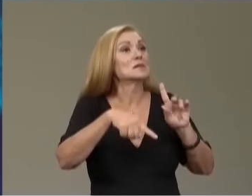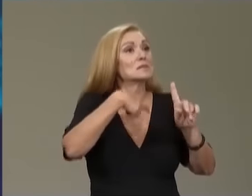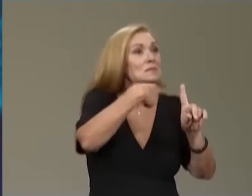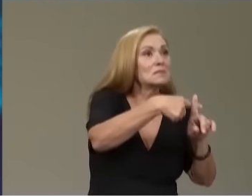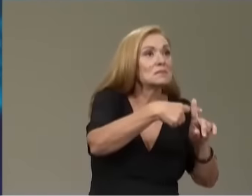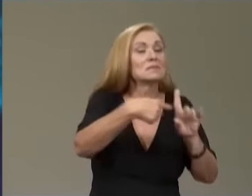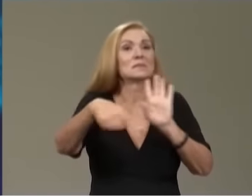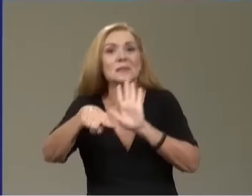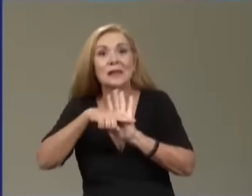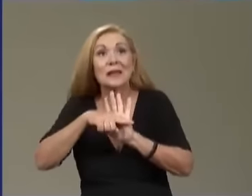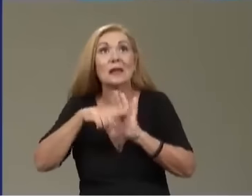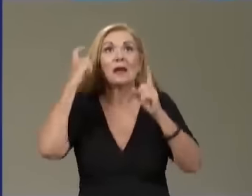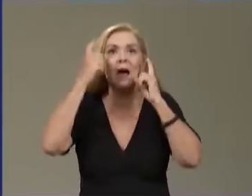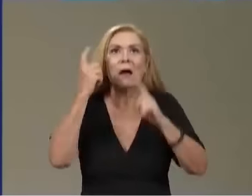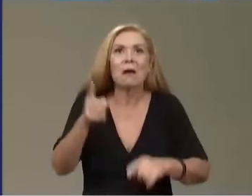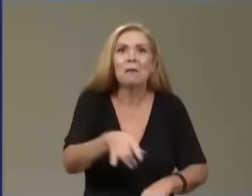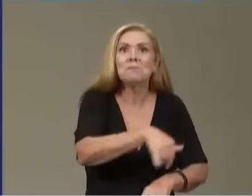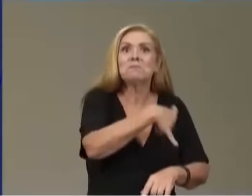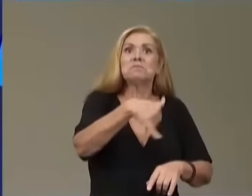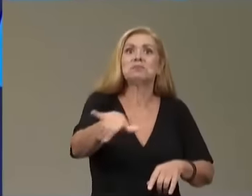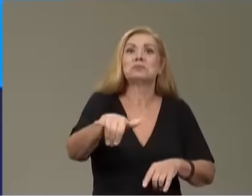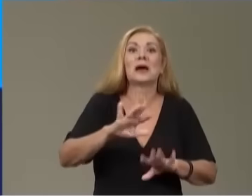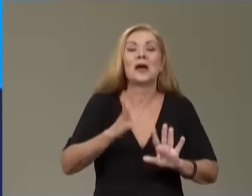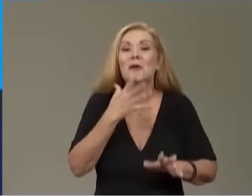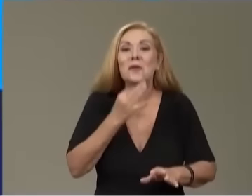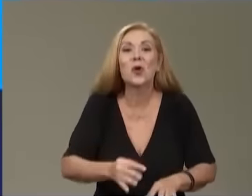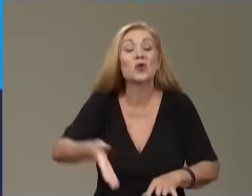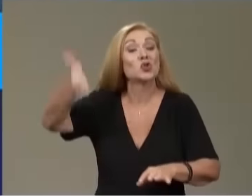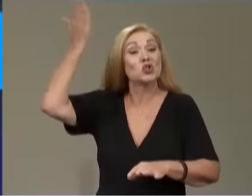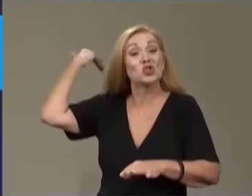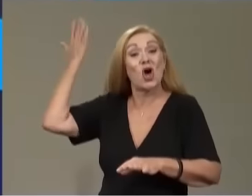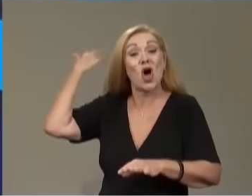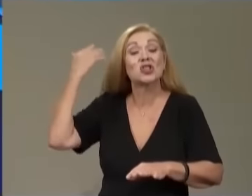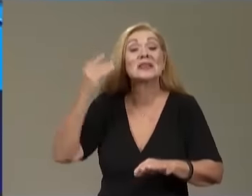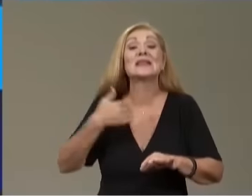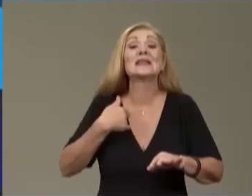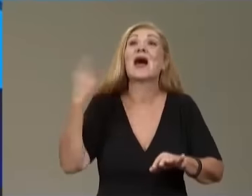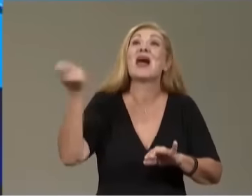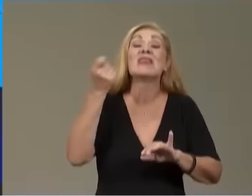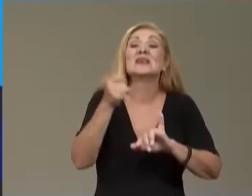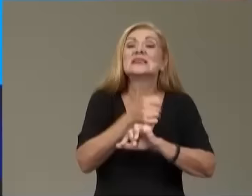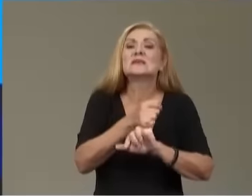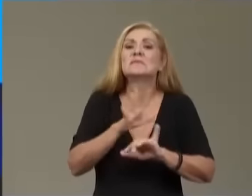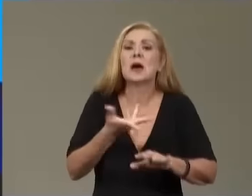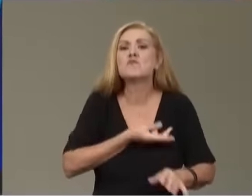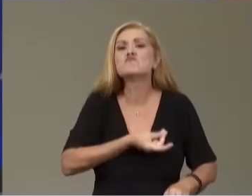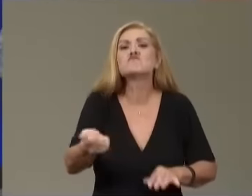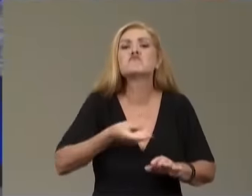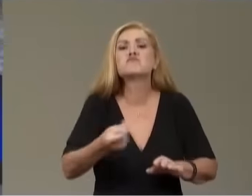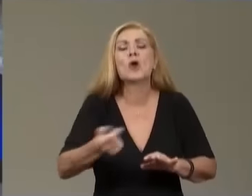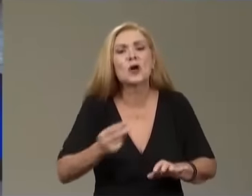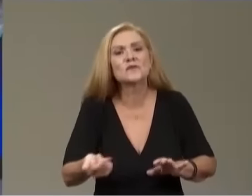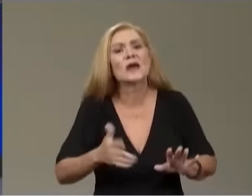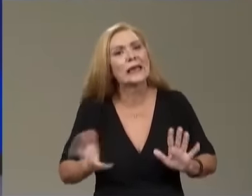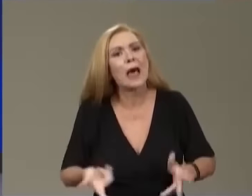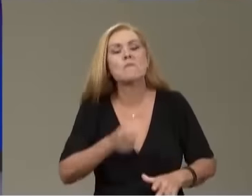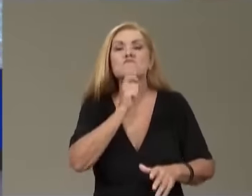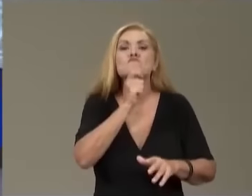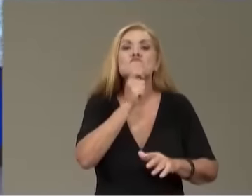στιγμές της. Μην ξεχνάμε ότι τότε το εθνικό στοίχημα ήταν το προσφυγικό, αλλά και η πολιτική